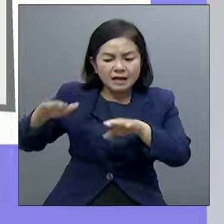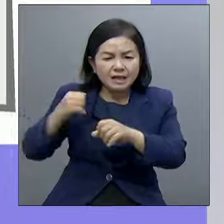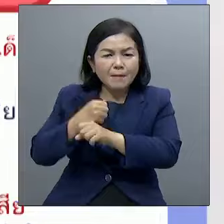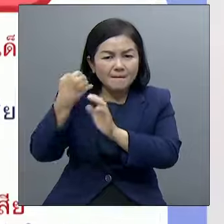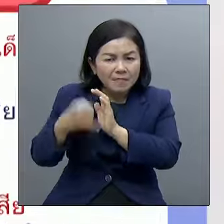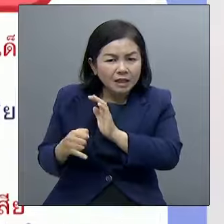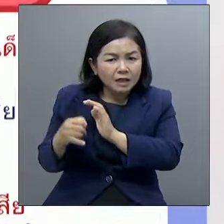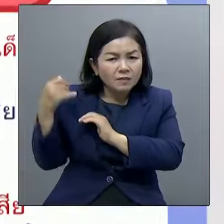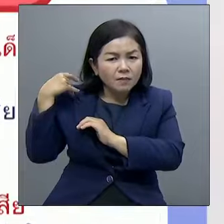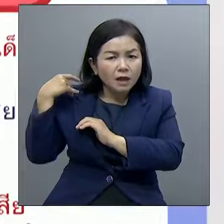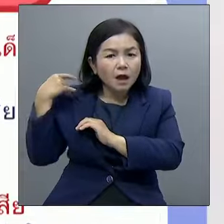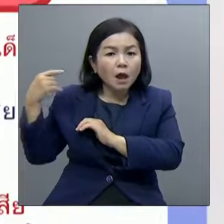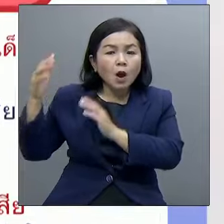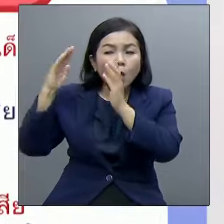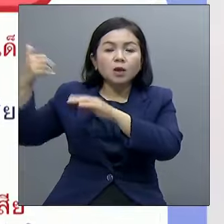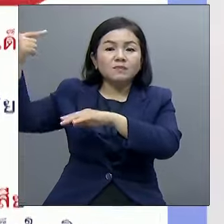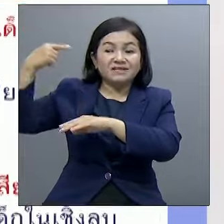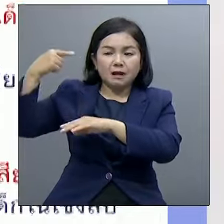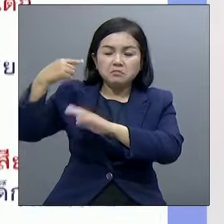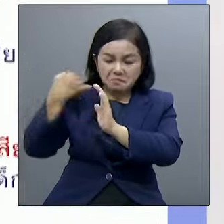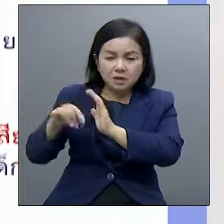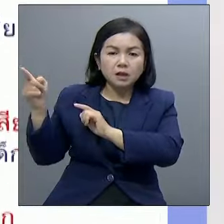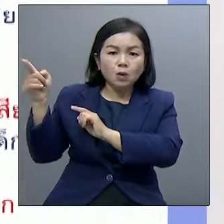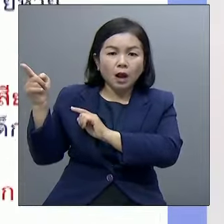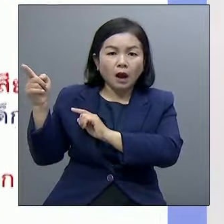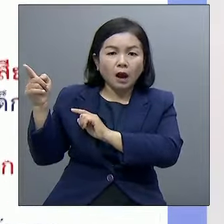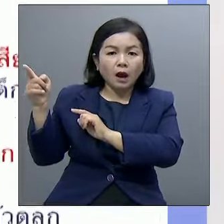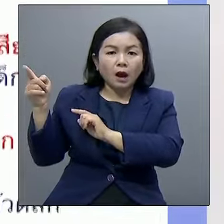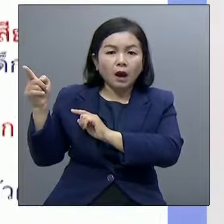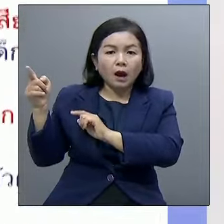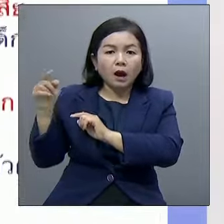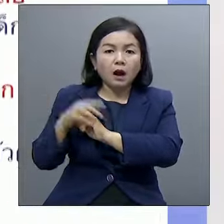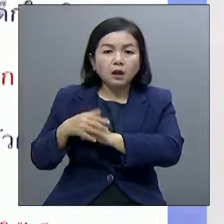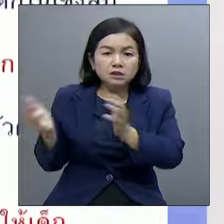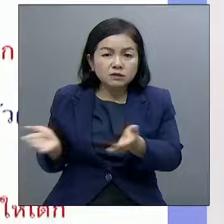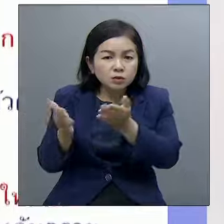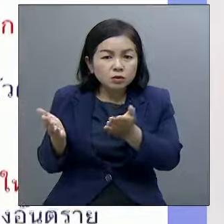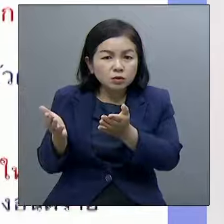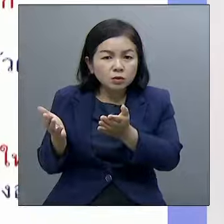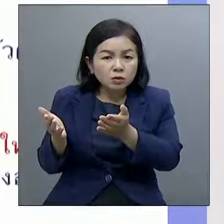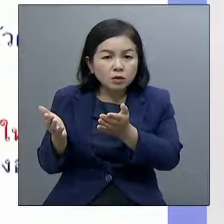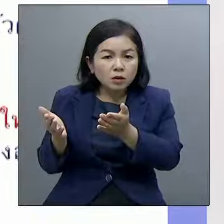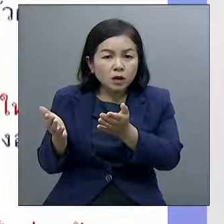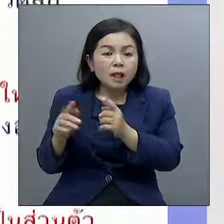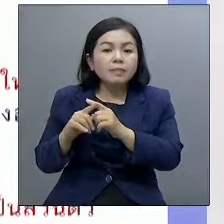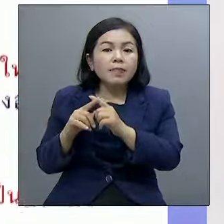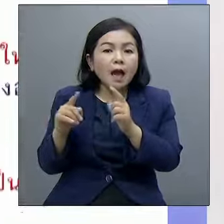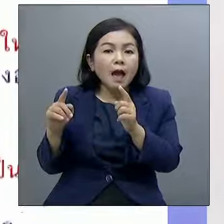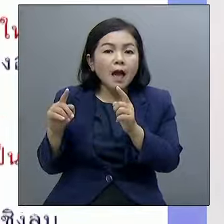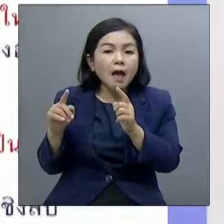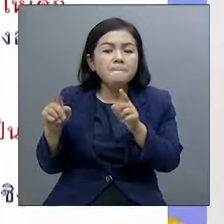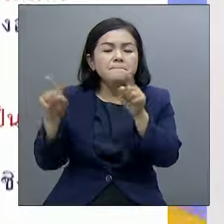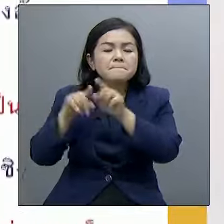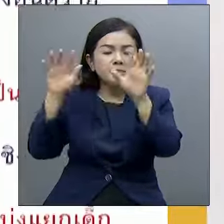นั้นคนที่ไปสั่งเนี่ยมีความผิดแล้ว มีความผิดในฐานะตัวการเลยนะไม่ได้เป็นคนสนับสนุนเลยนะไม่ได้เป็นผู้ใช้เลยนะแต่เป็นคนที่เปรียบ